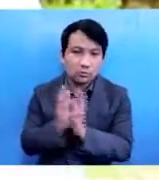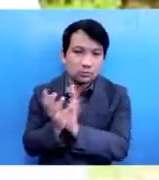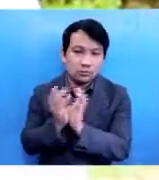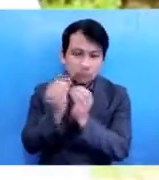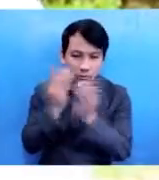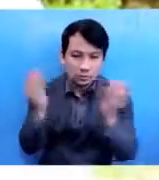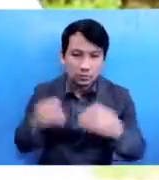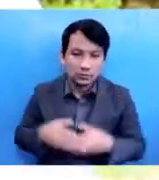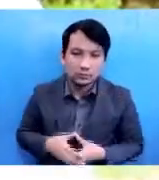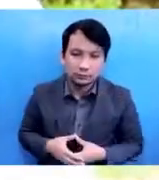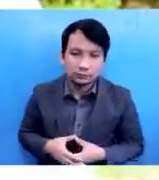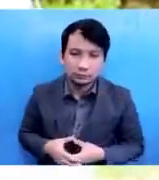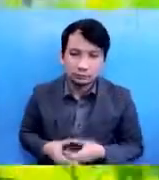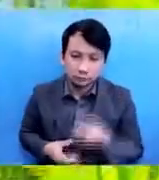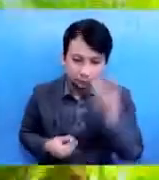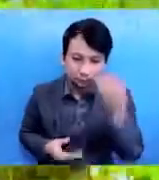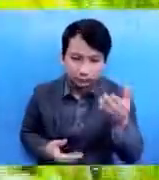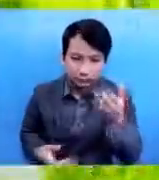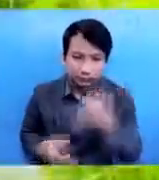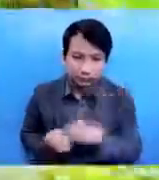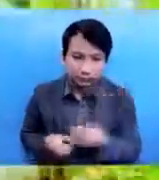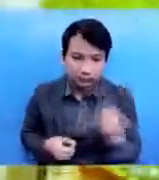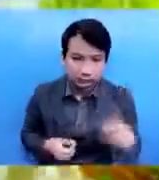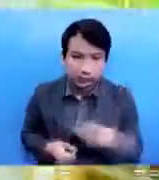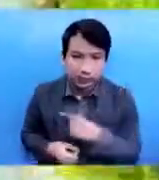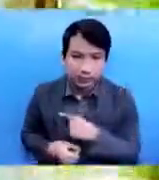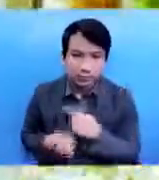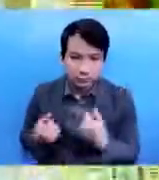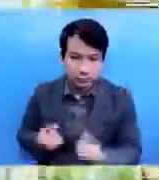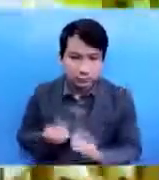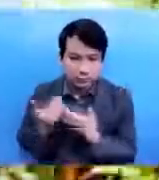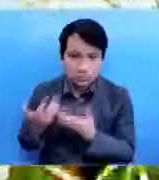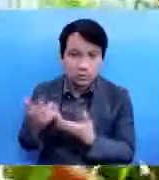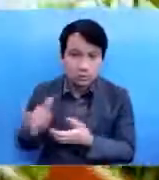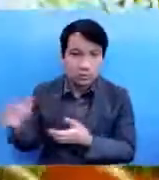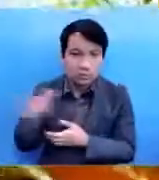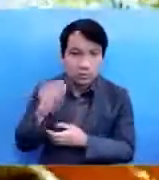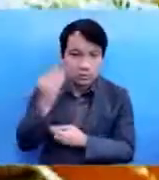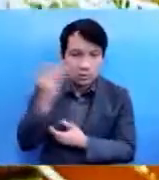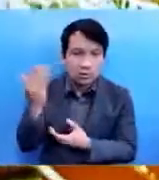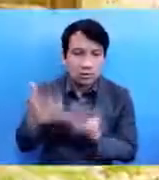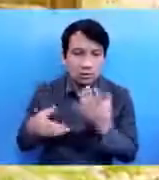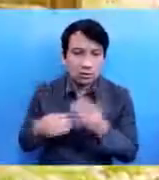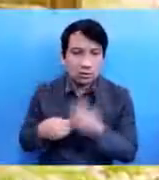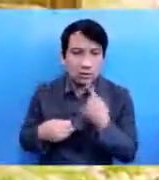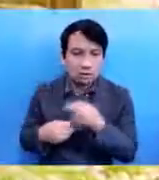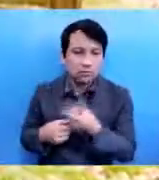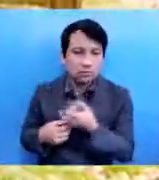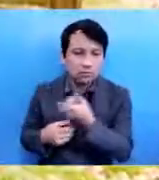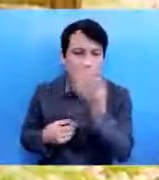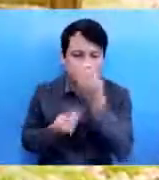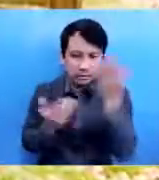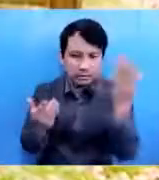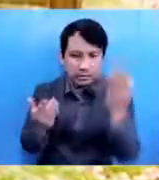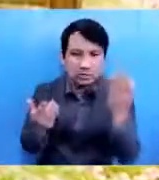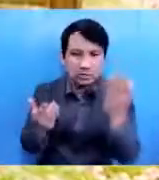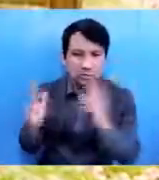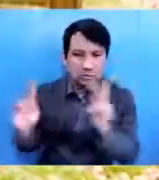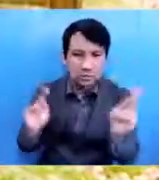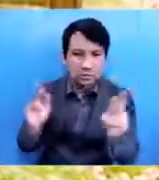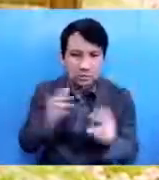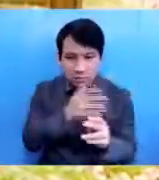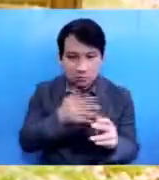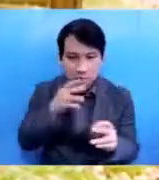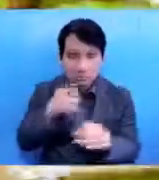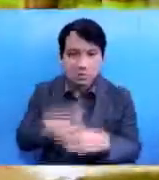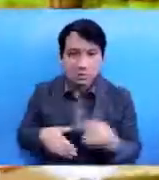So, after that, na-inspire din yung ibang mga people coming to the Bel Air Farm,